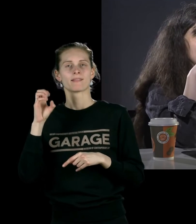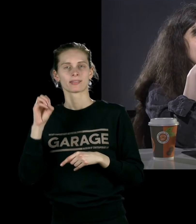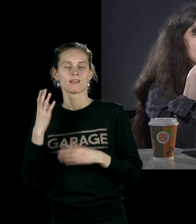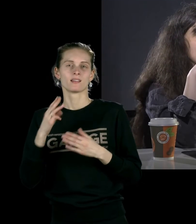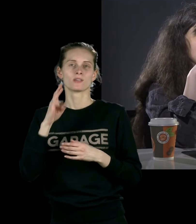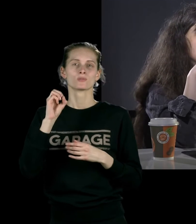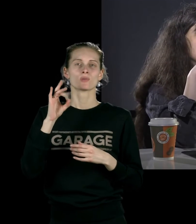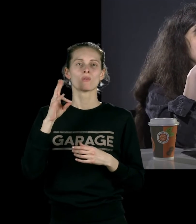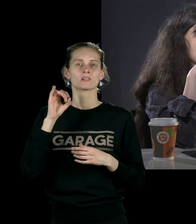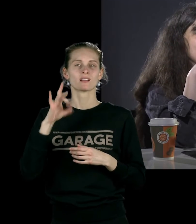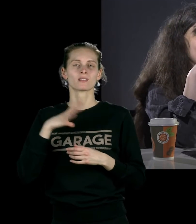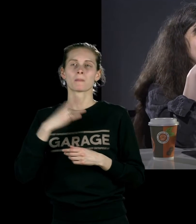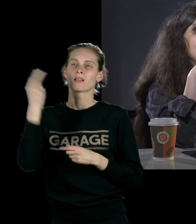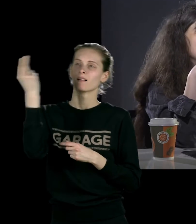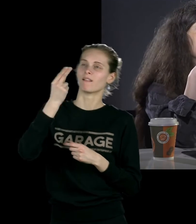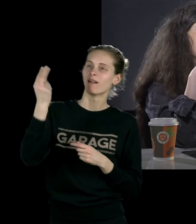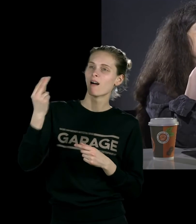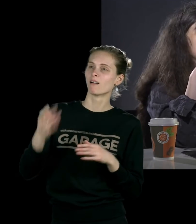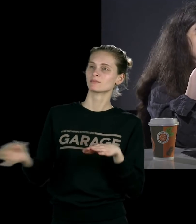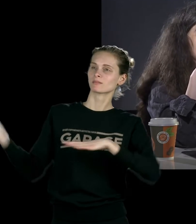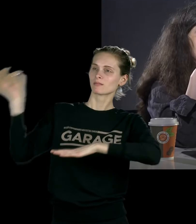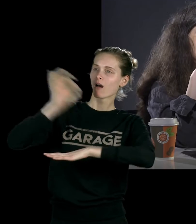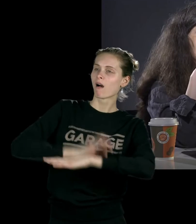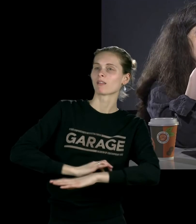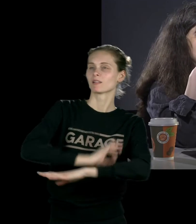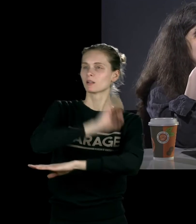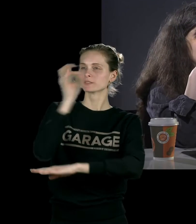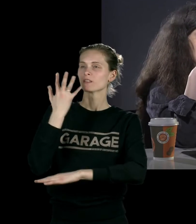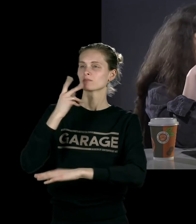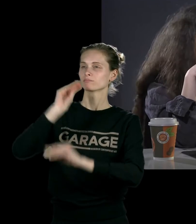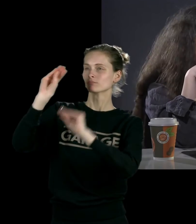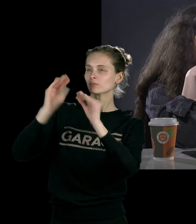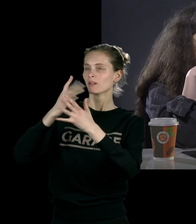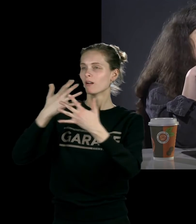писал, или писал закаты и рассветы. Но при этом, когда